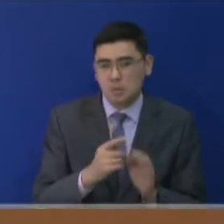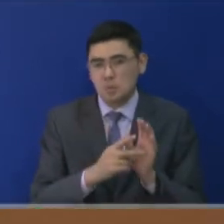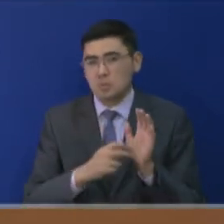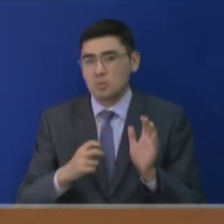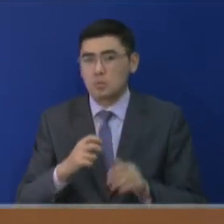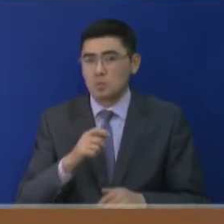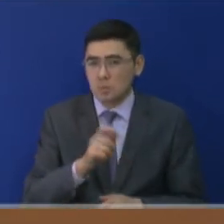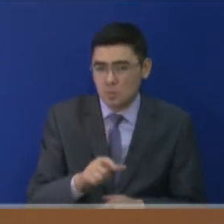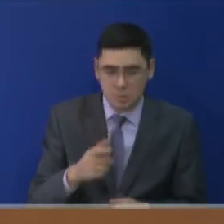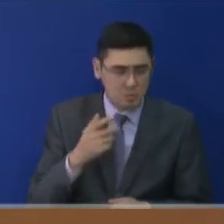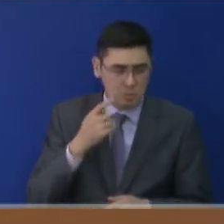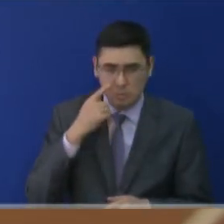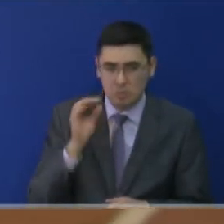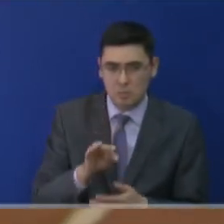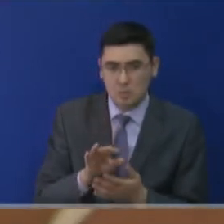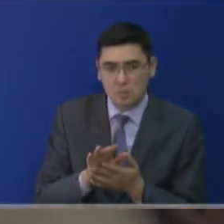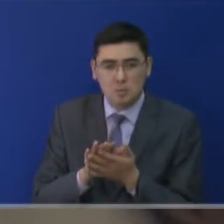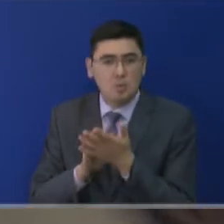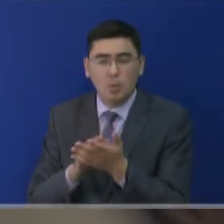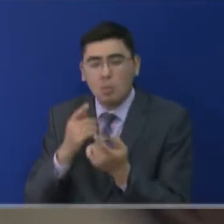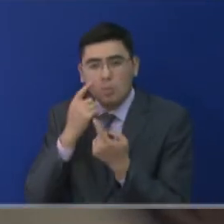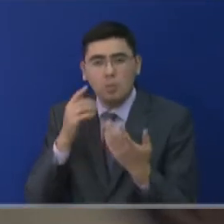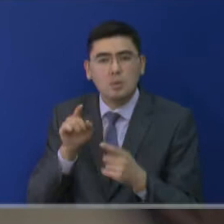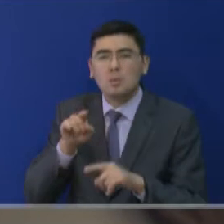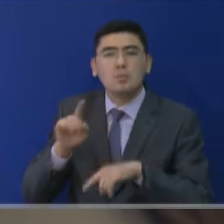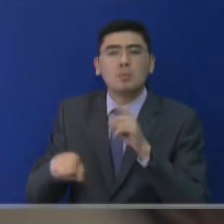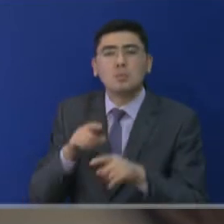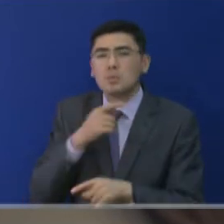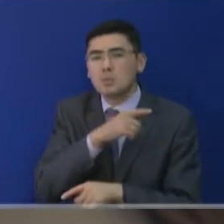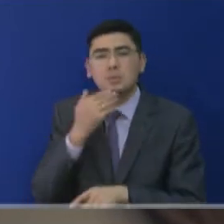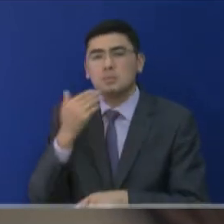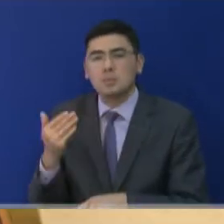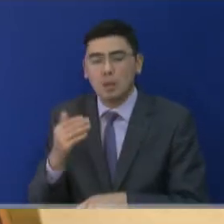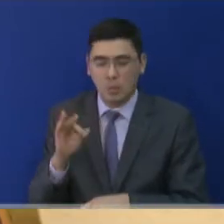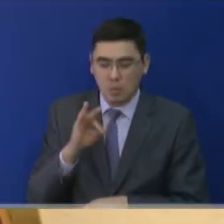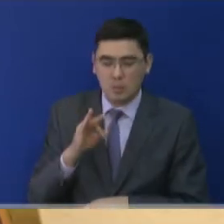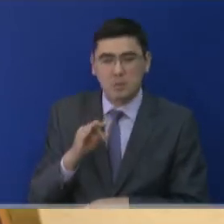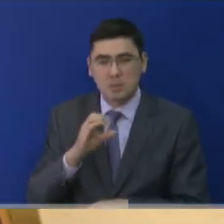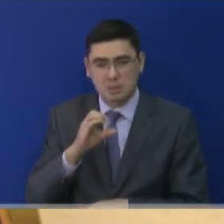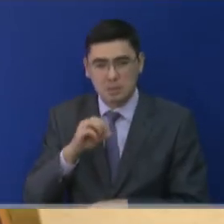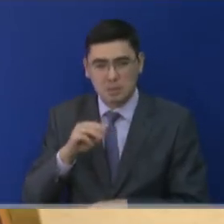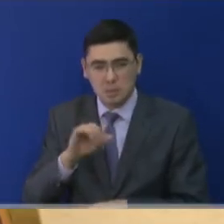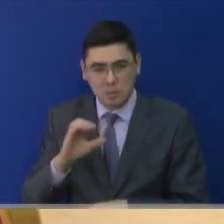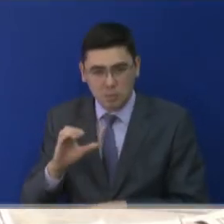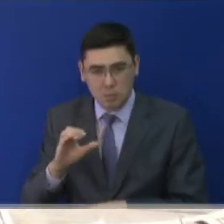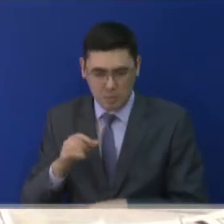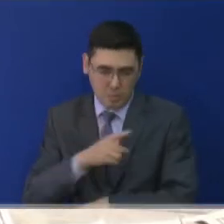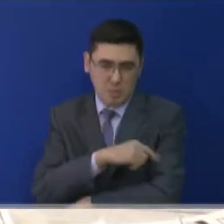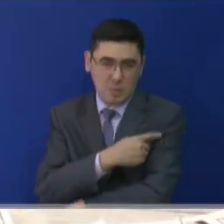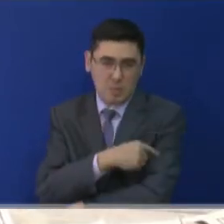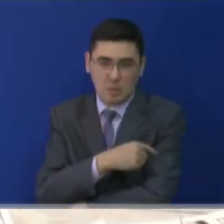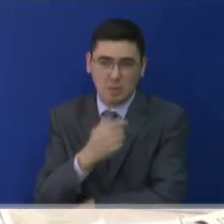астам азаматтан өтініш түсет. Ең жиі қойылатын сұрақтардың арасында сақтандыру мәртебесі, міндетті әлеуметтік медициналық